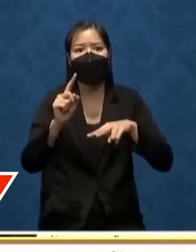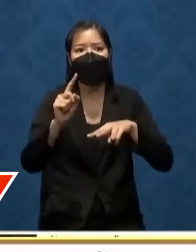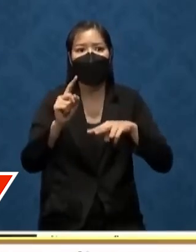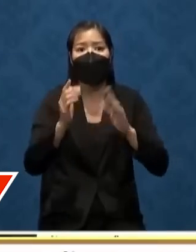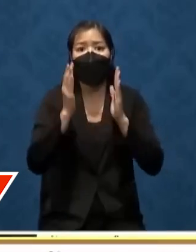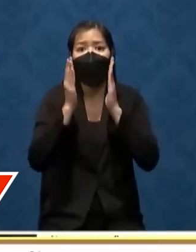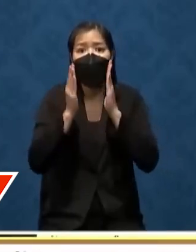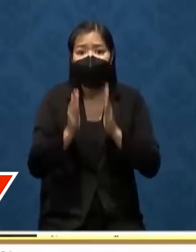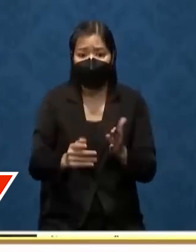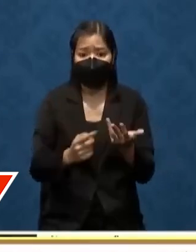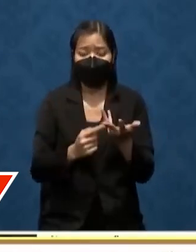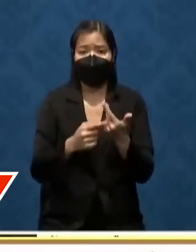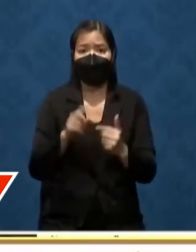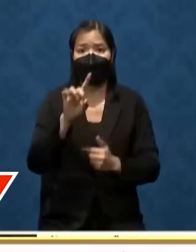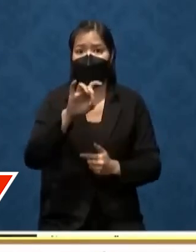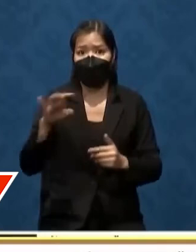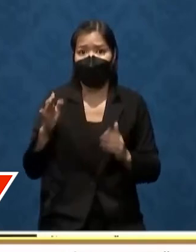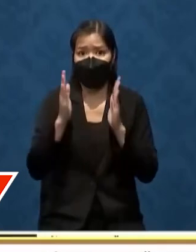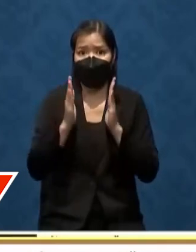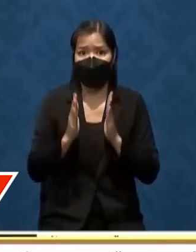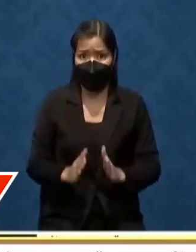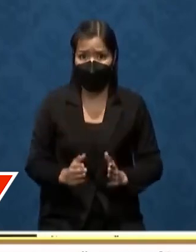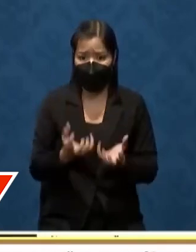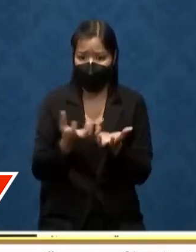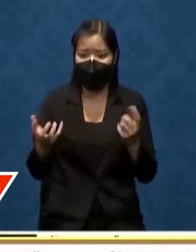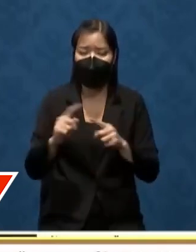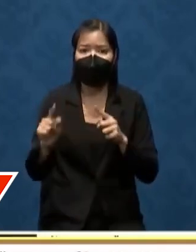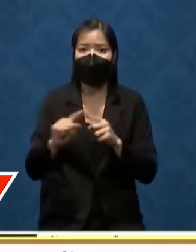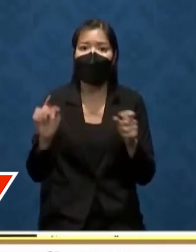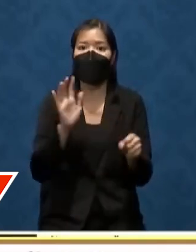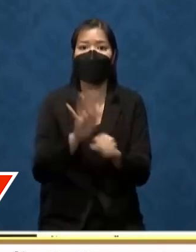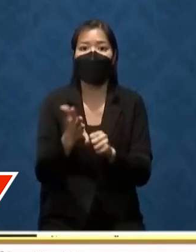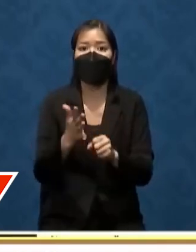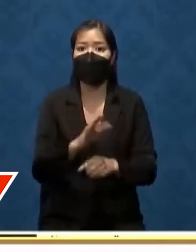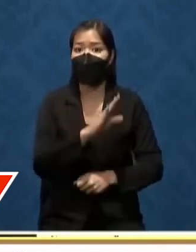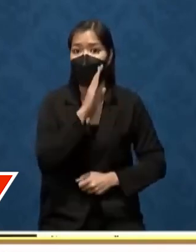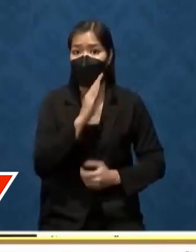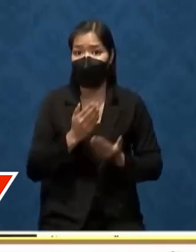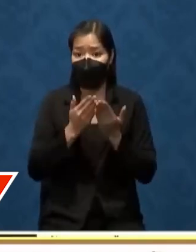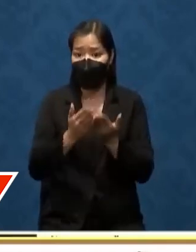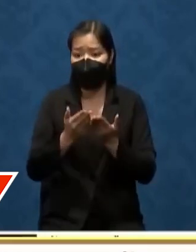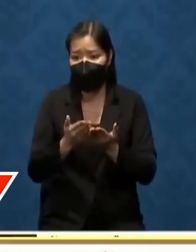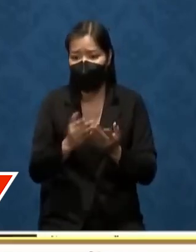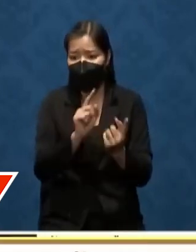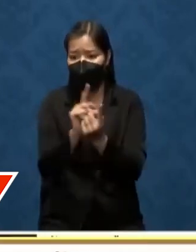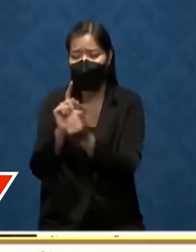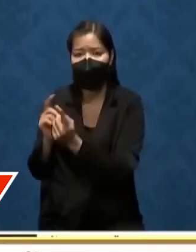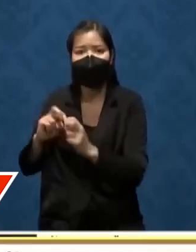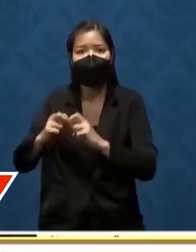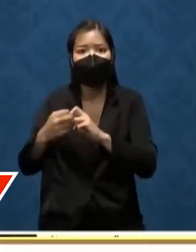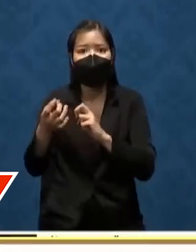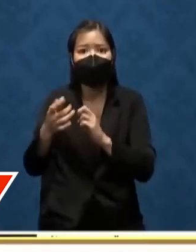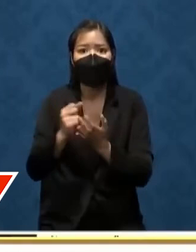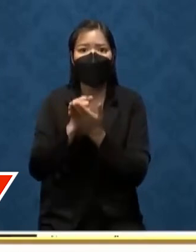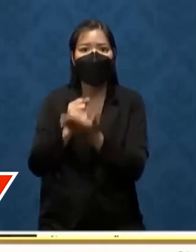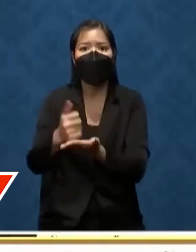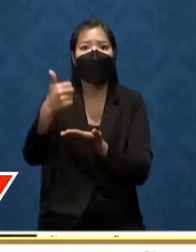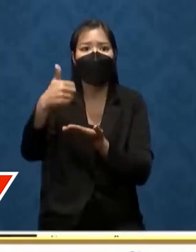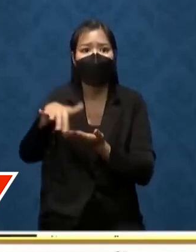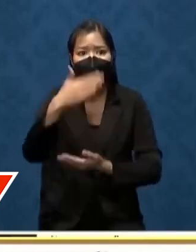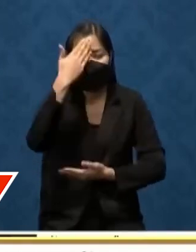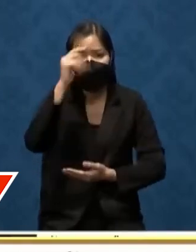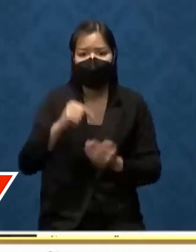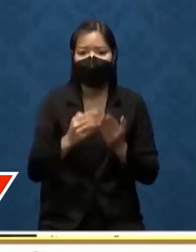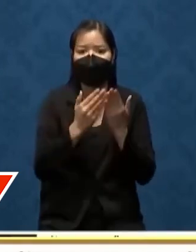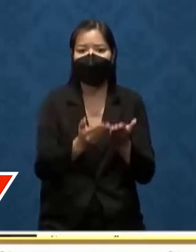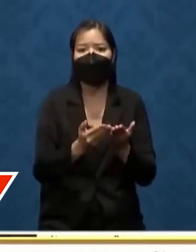ร้อยกาคนอุปกรณก็ไม่ครบครันแล้ถาเกิดทานไปราดตะเวนเจออะไรท่านก็ช่วยใครไม่ได้เพราสถานภาพของท่านยช่วยตเอง